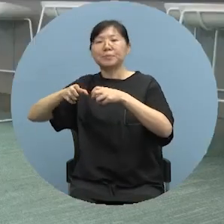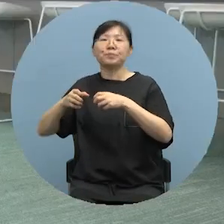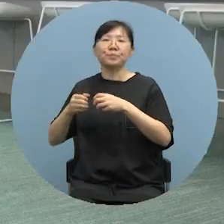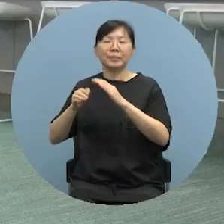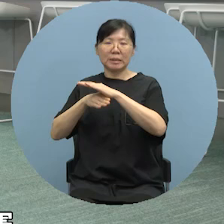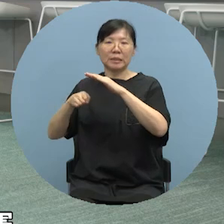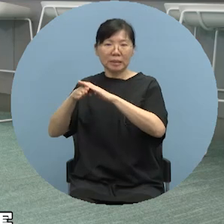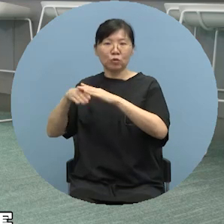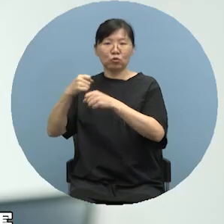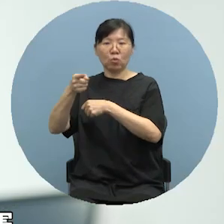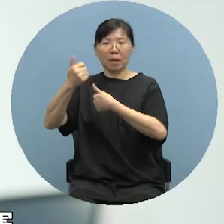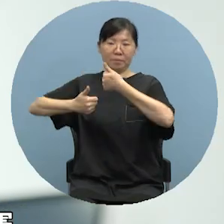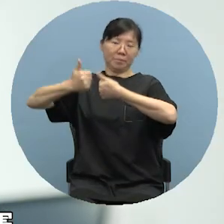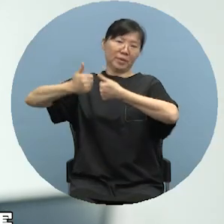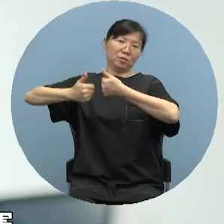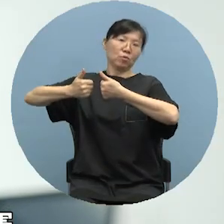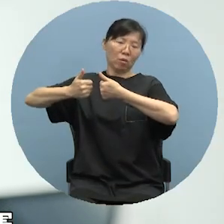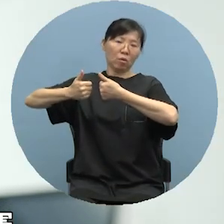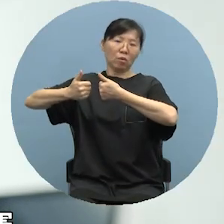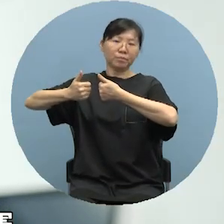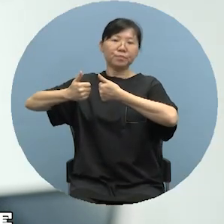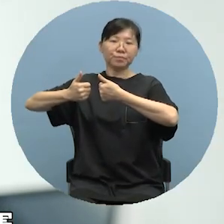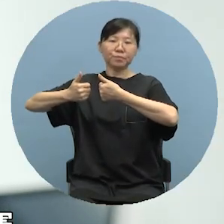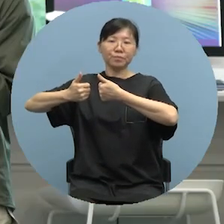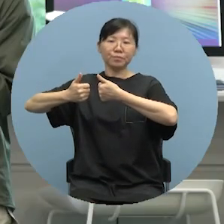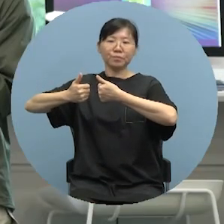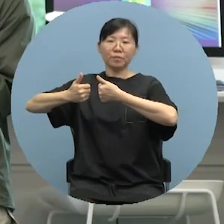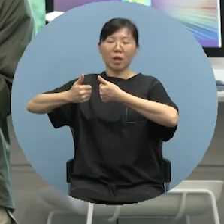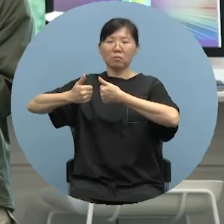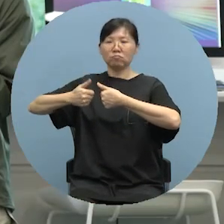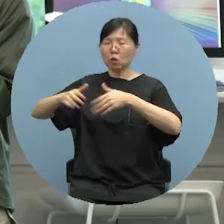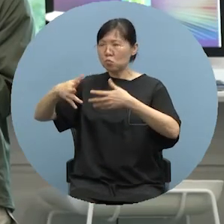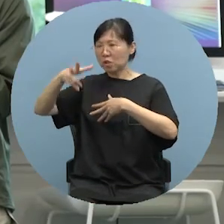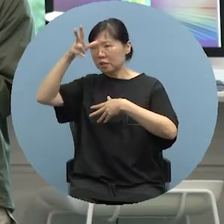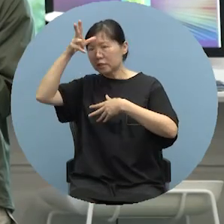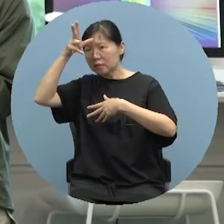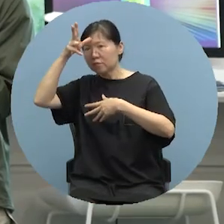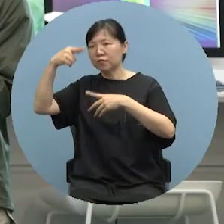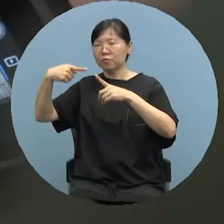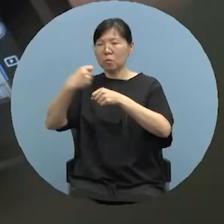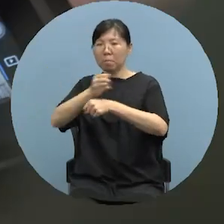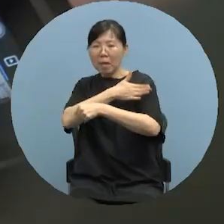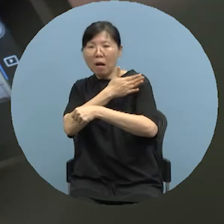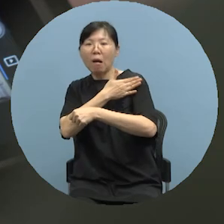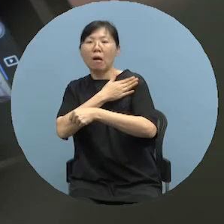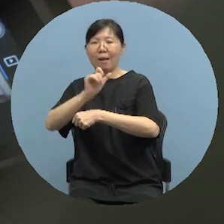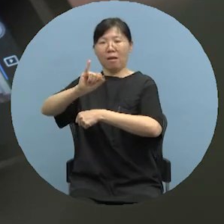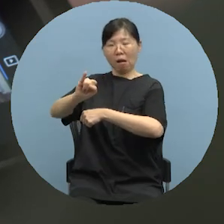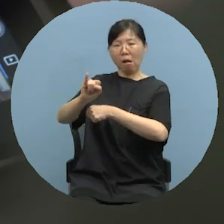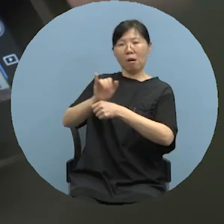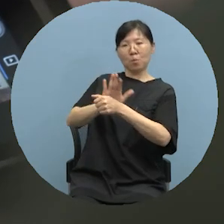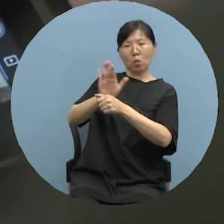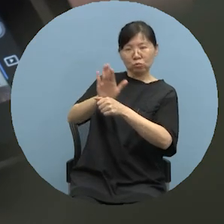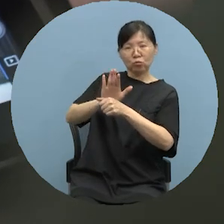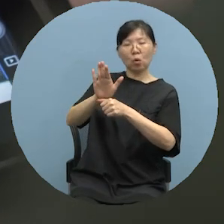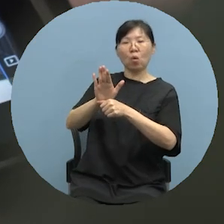新實驗室舉辦人工智能創新應用創科比賽，鼓勵政府人員利用人工智能提升公共